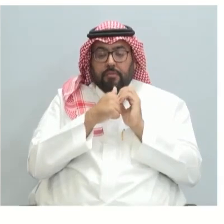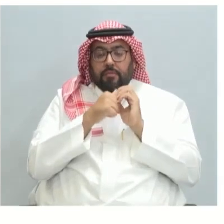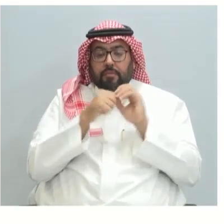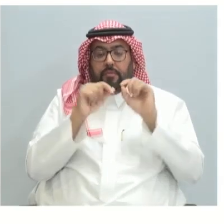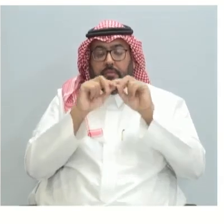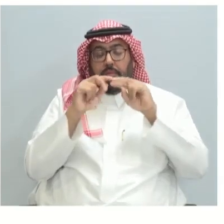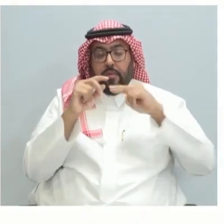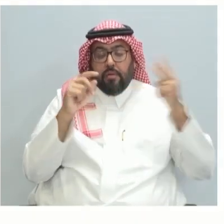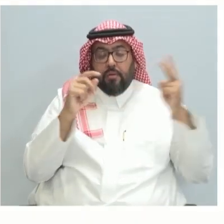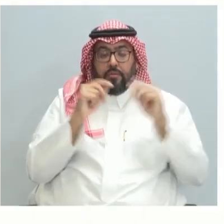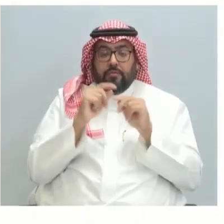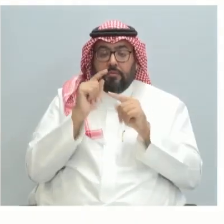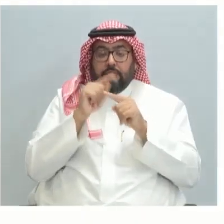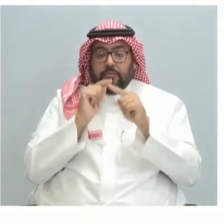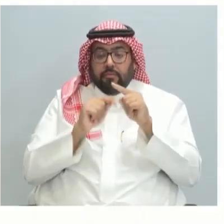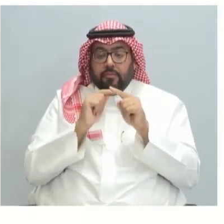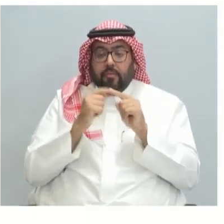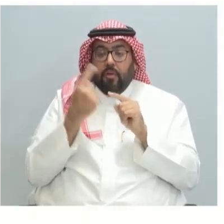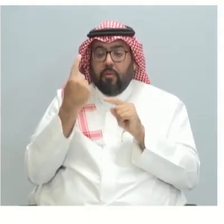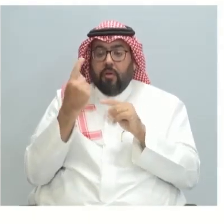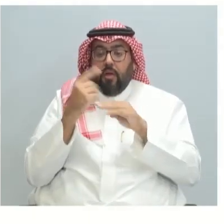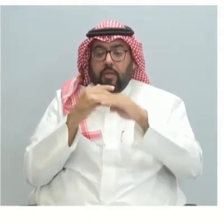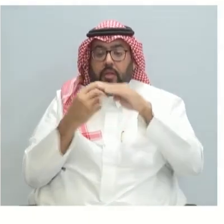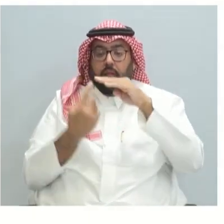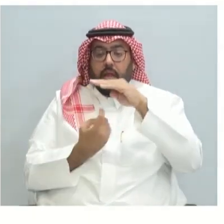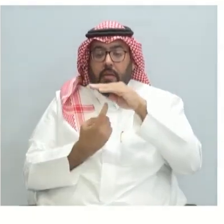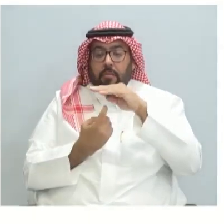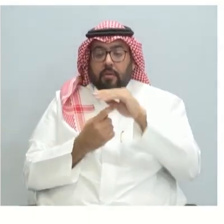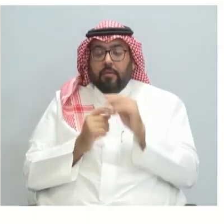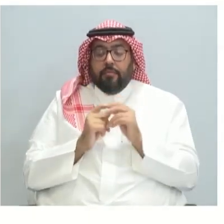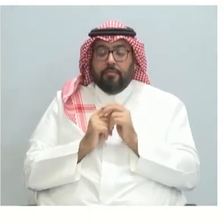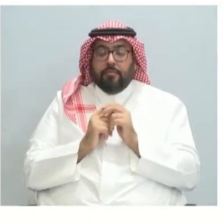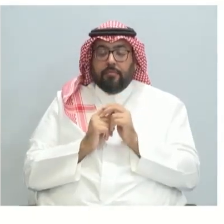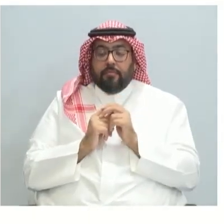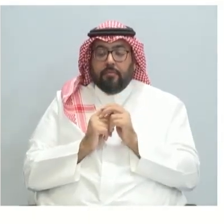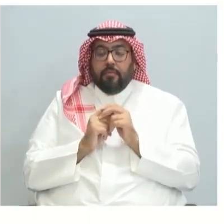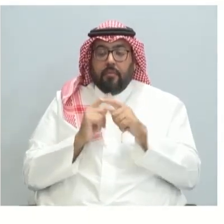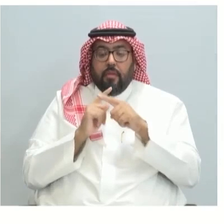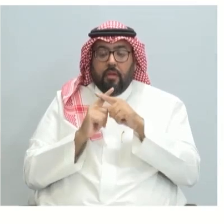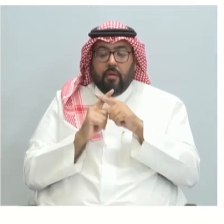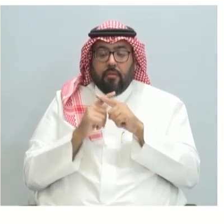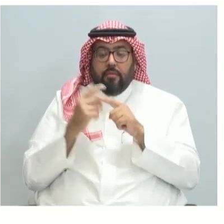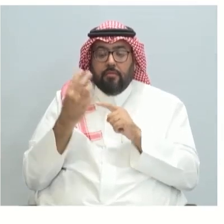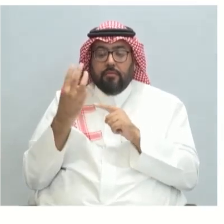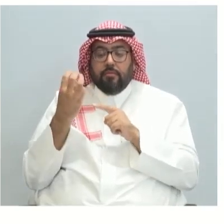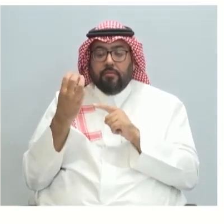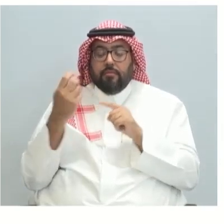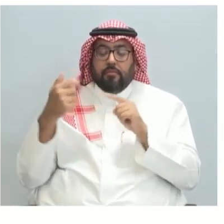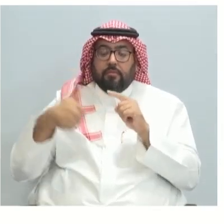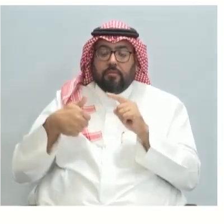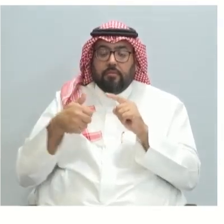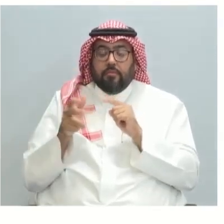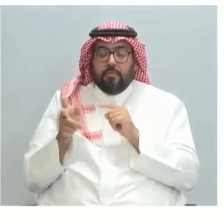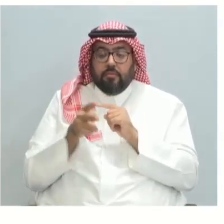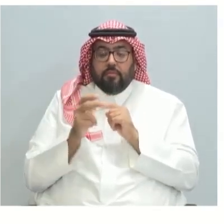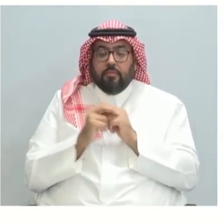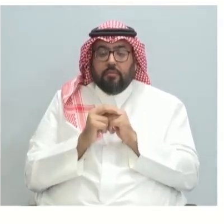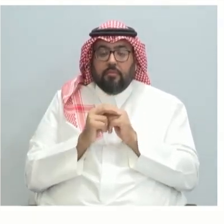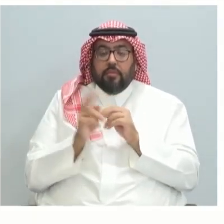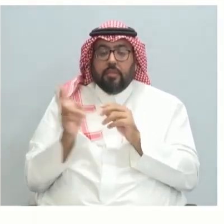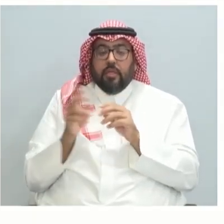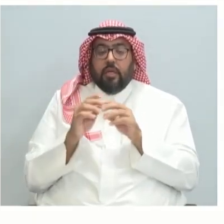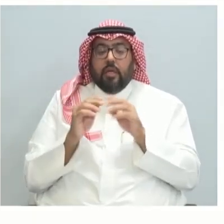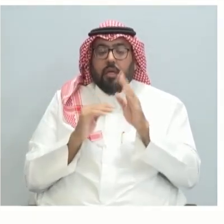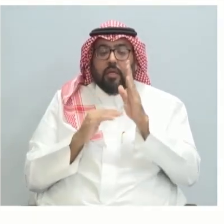العناصر بنسبه 1% نكتب واحد على مئه ككسر اعتيادي ونضربها في 360 درجه سوف نجد